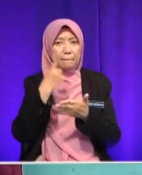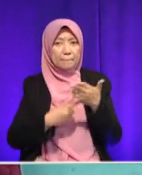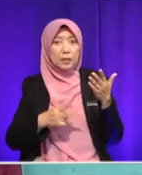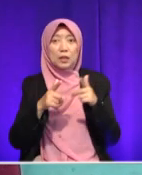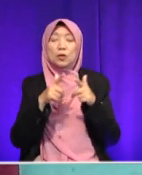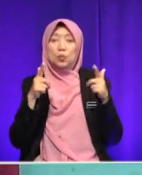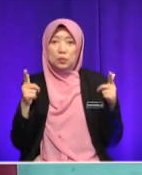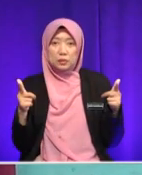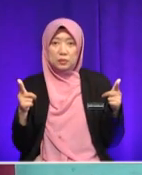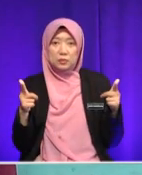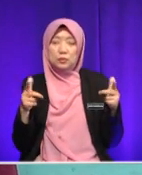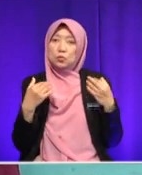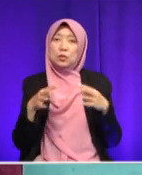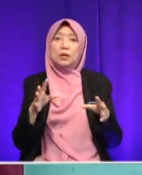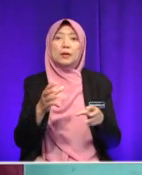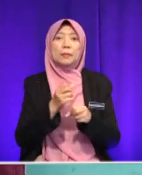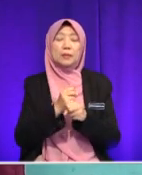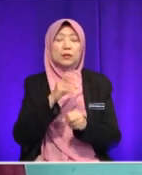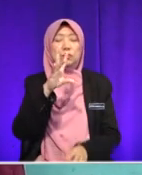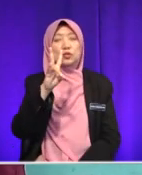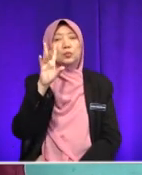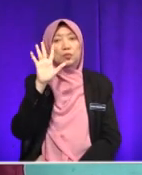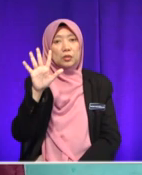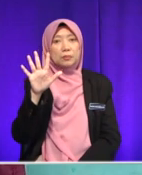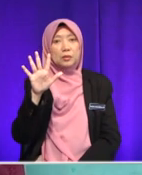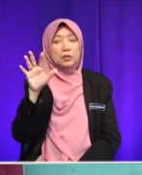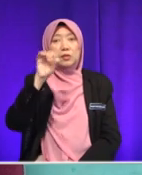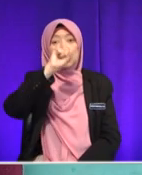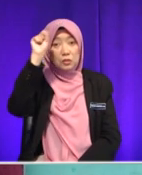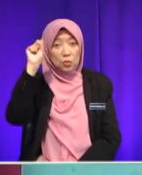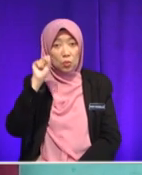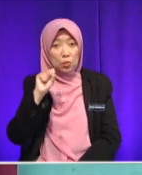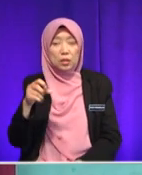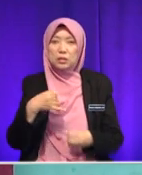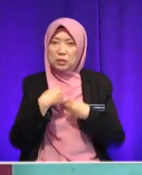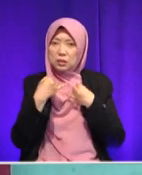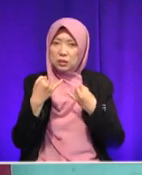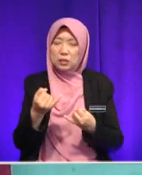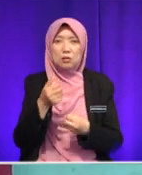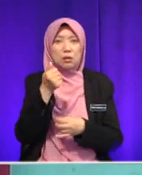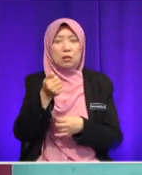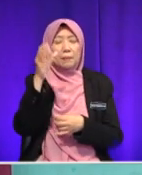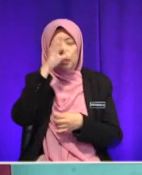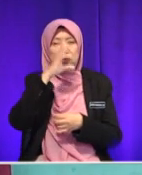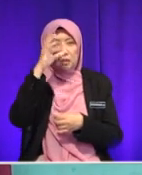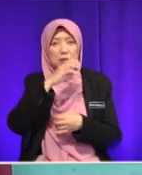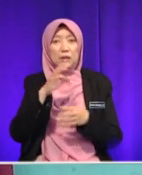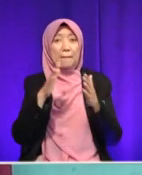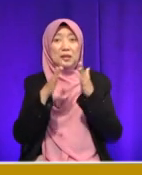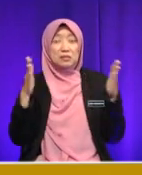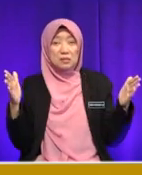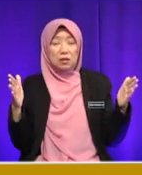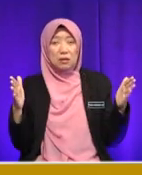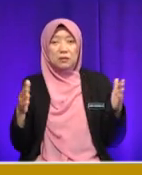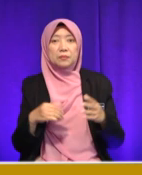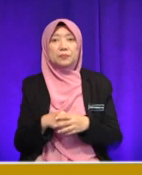luasnya. Jadi kita dah dapat luasnya ialah 75. Soalan ingin anda mencari trapezium yang besar. Yang begini, trapezium